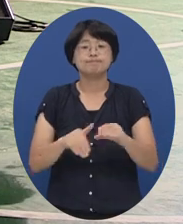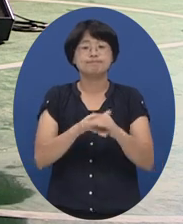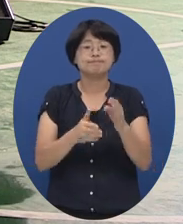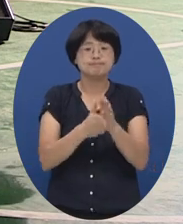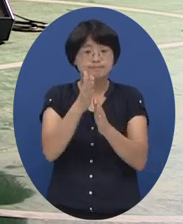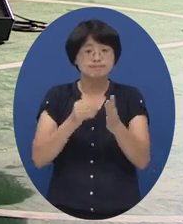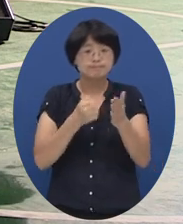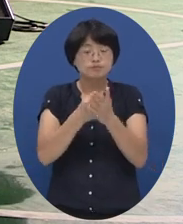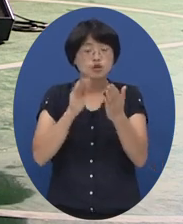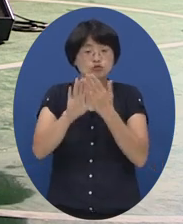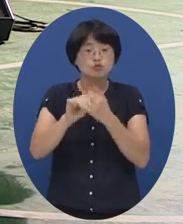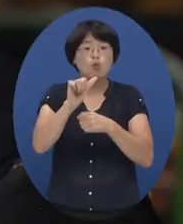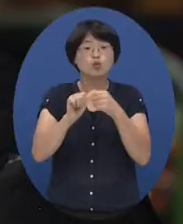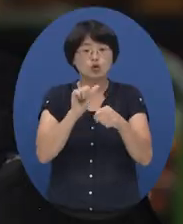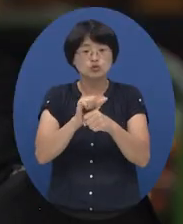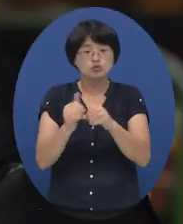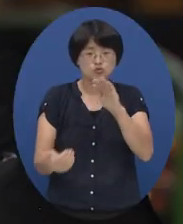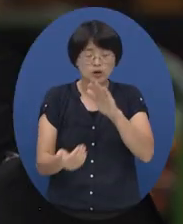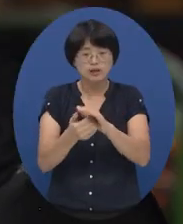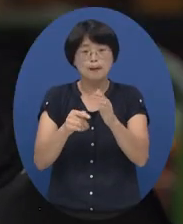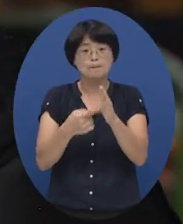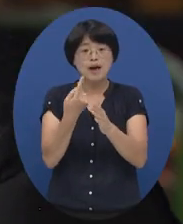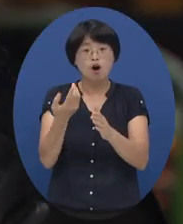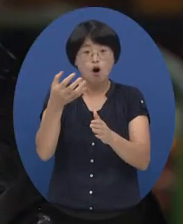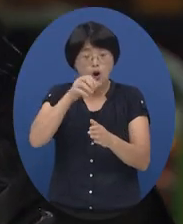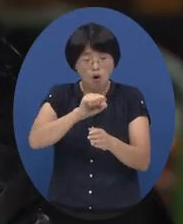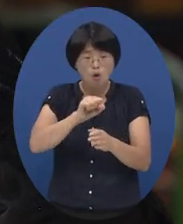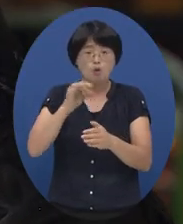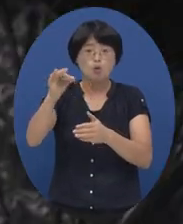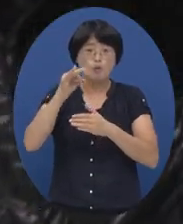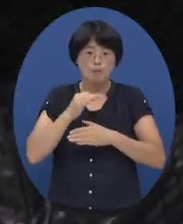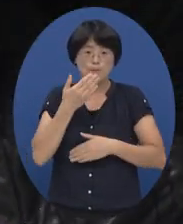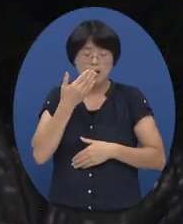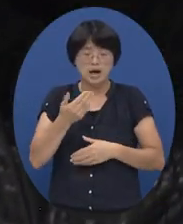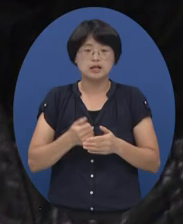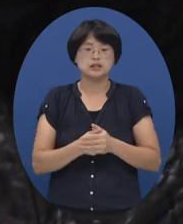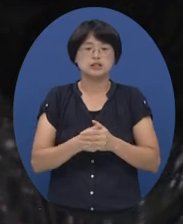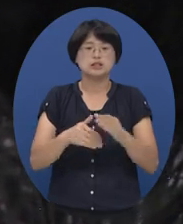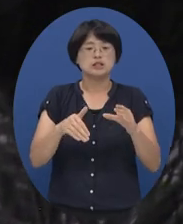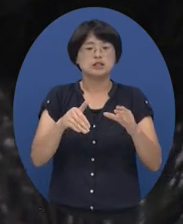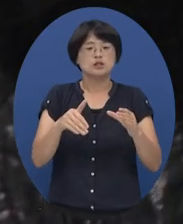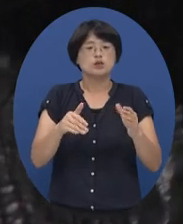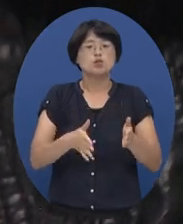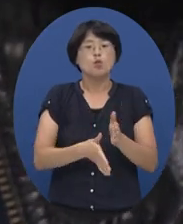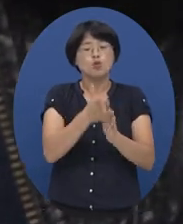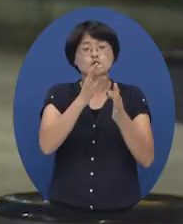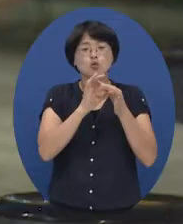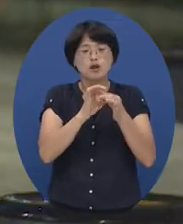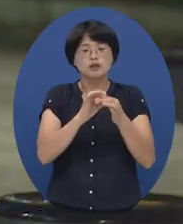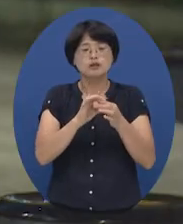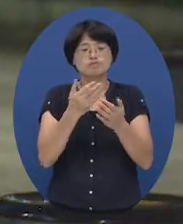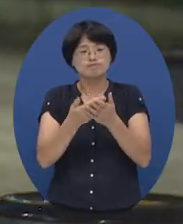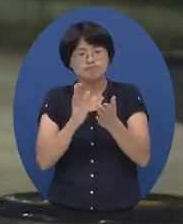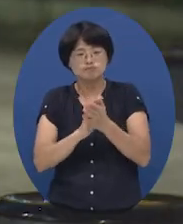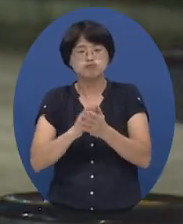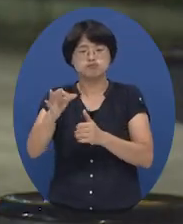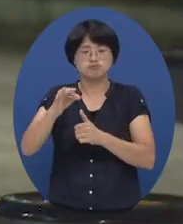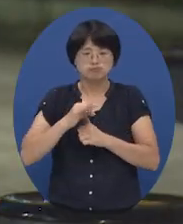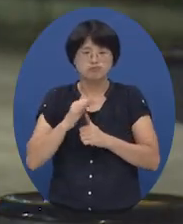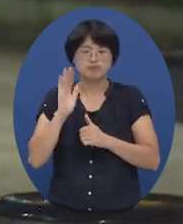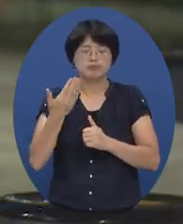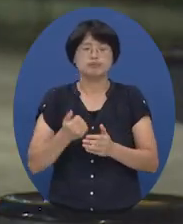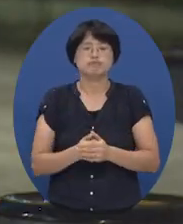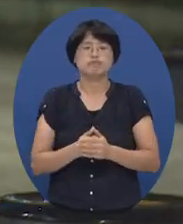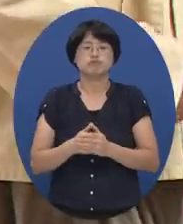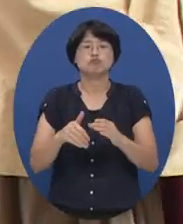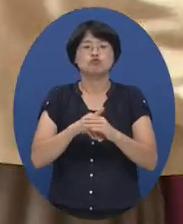문화도시로 정해지면 5년 동안 최대 100억 원의 국비는 물론 컨설팅과 도시재생 뉴딜 사업 연계 등의 지원 혜택을 받게 됩니다.